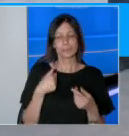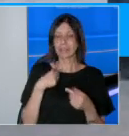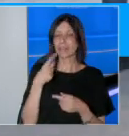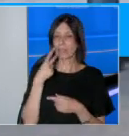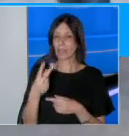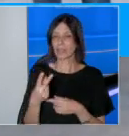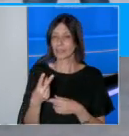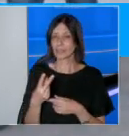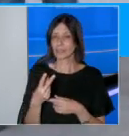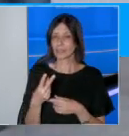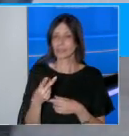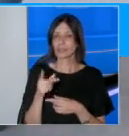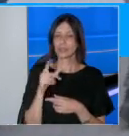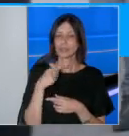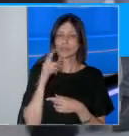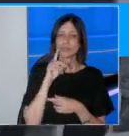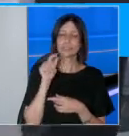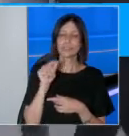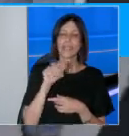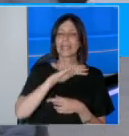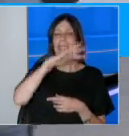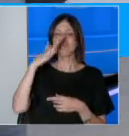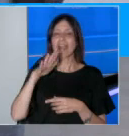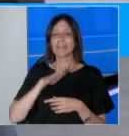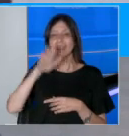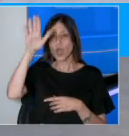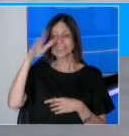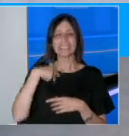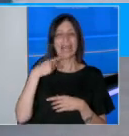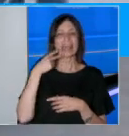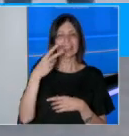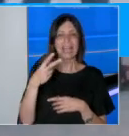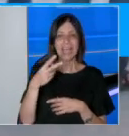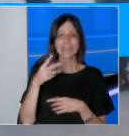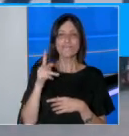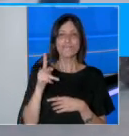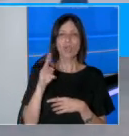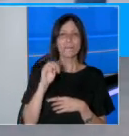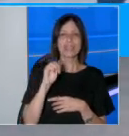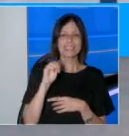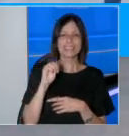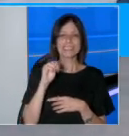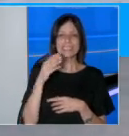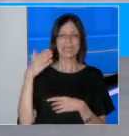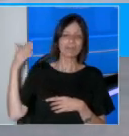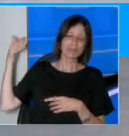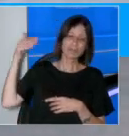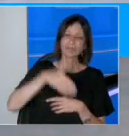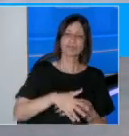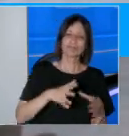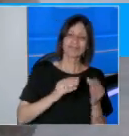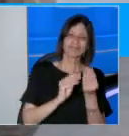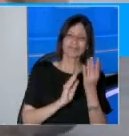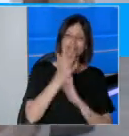ראיתי את, קוראים לזה גבעת המטוס, אני ראיתי את הפוגה מגיסטר מסתחררת ונכנסת באדמה עם זה, עם השן